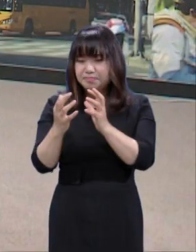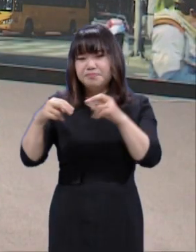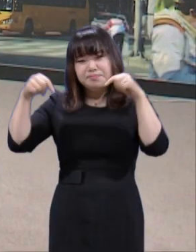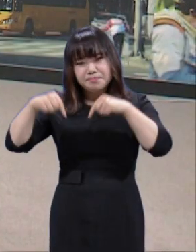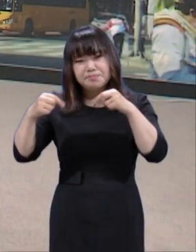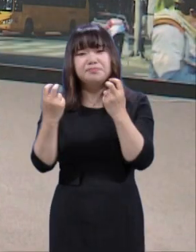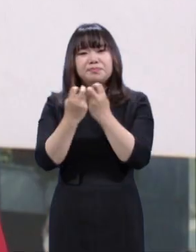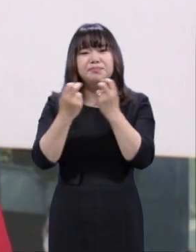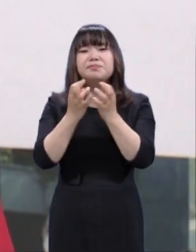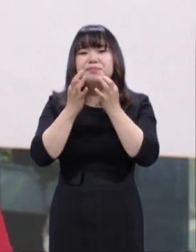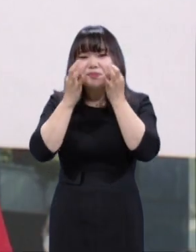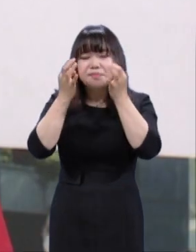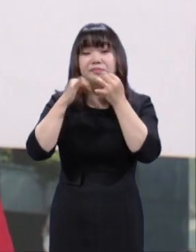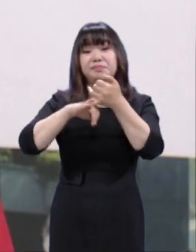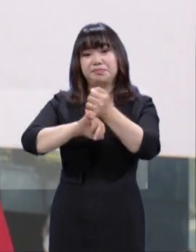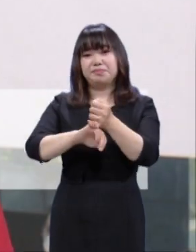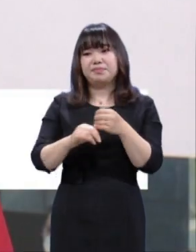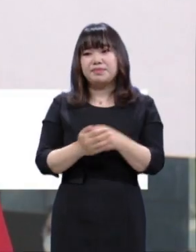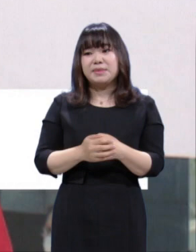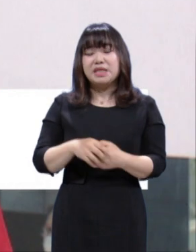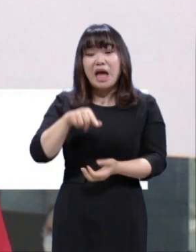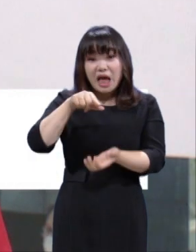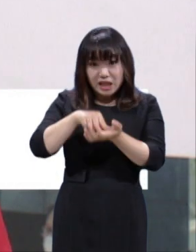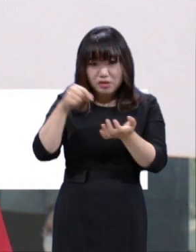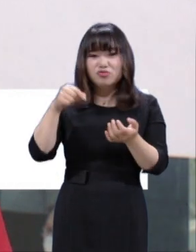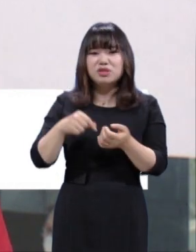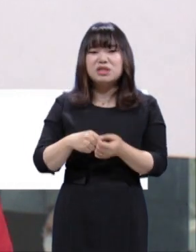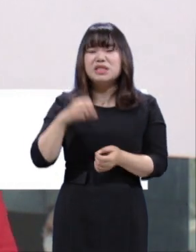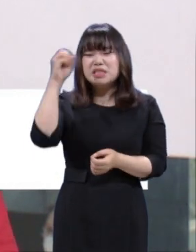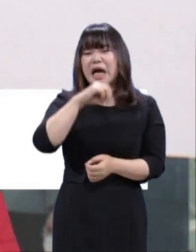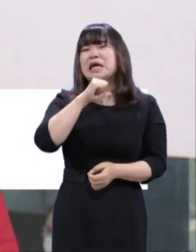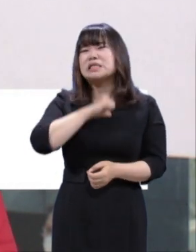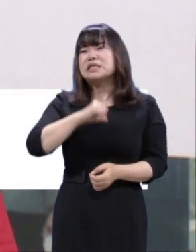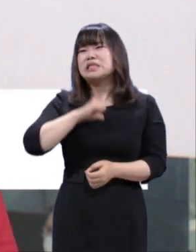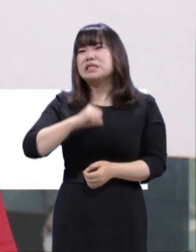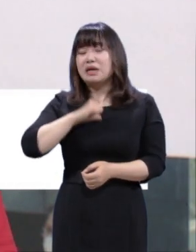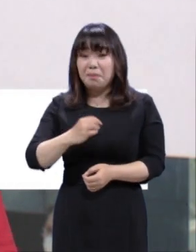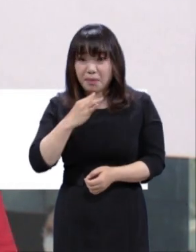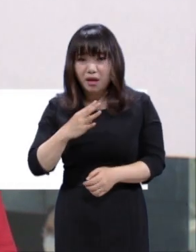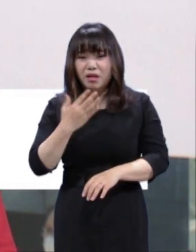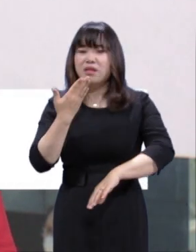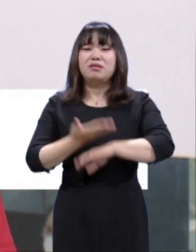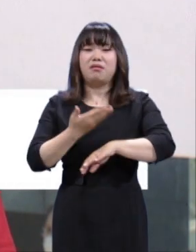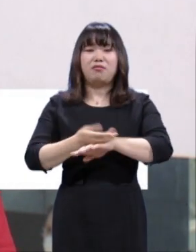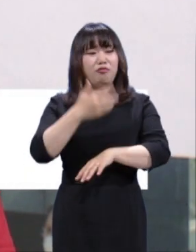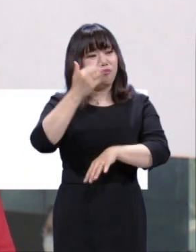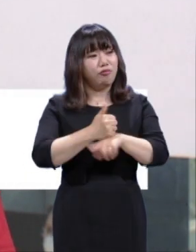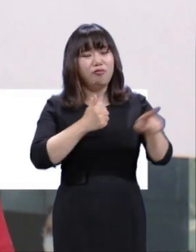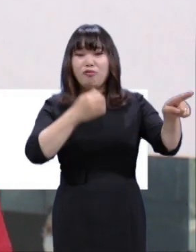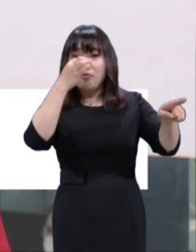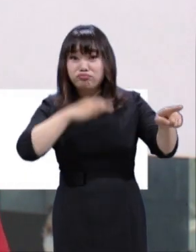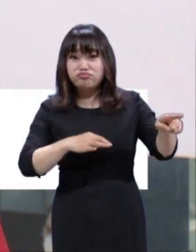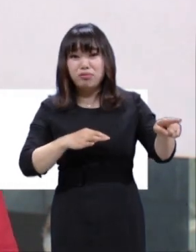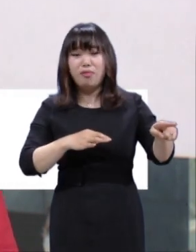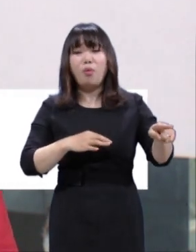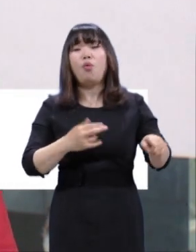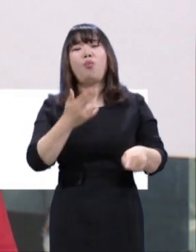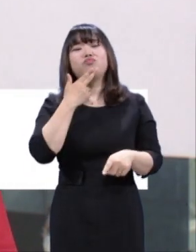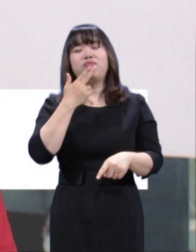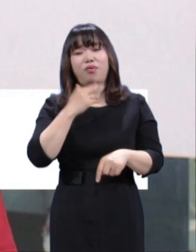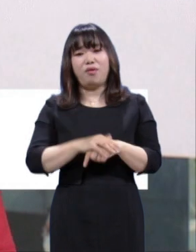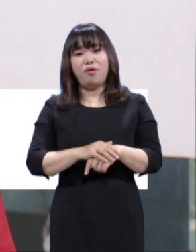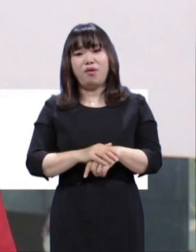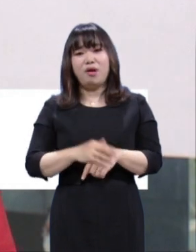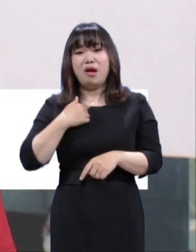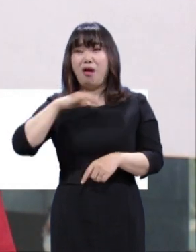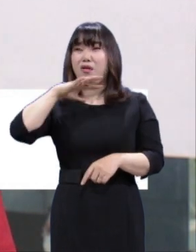약속했습니다. 일방의 희생과 피해를 통해서 그 좋은 일이 돼간다면 그것도 문제가 있다.